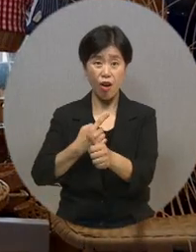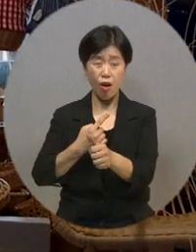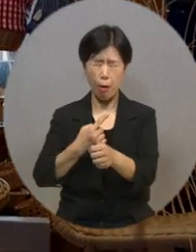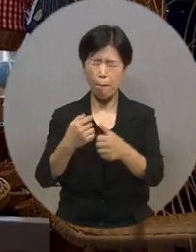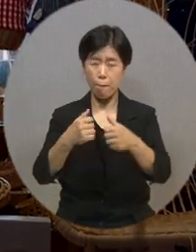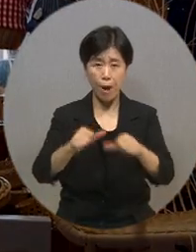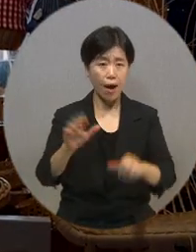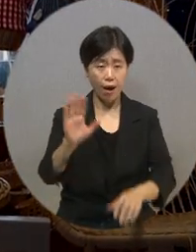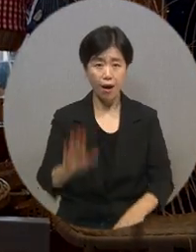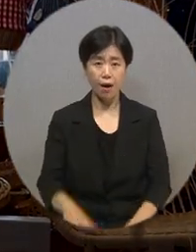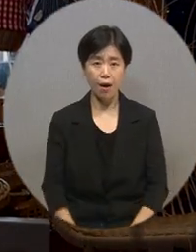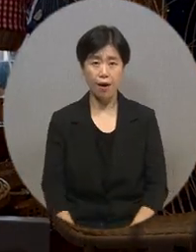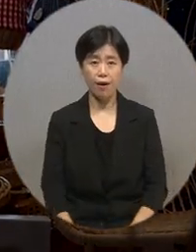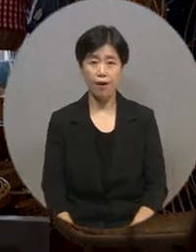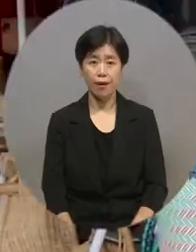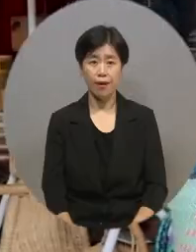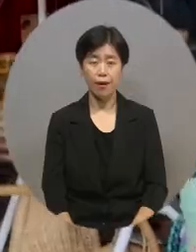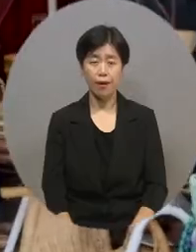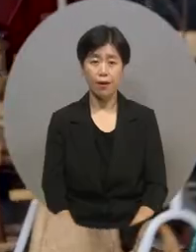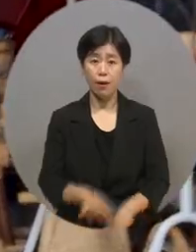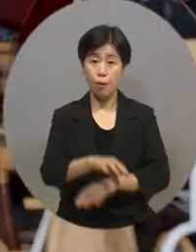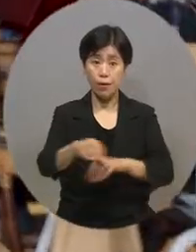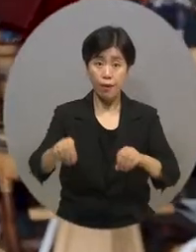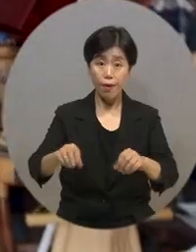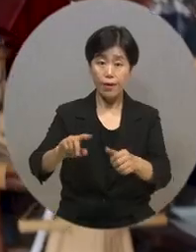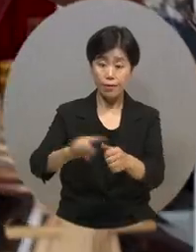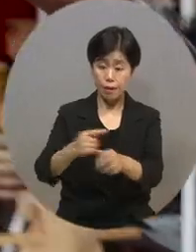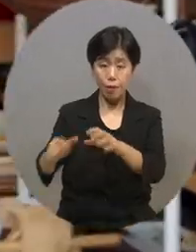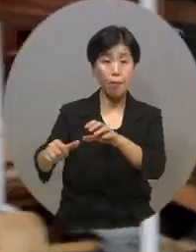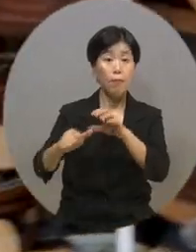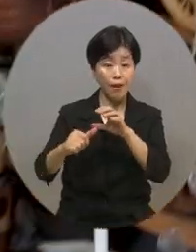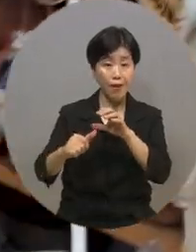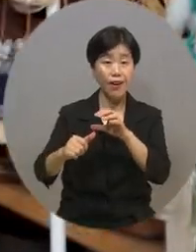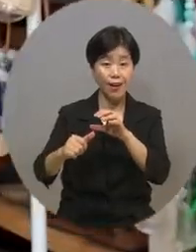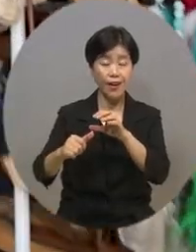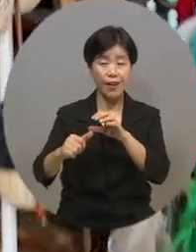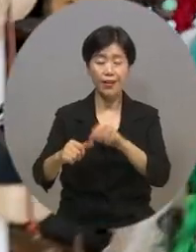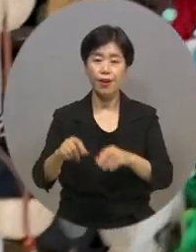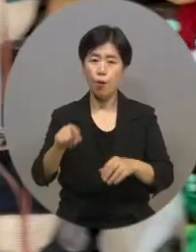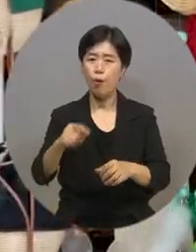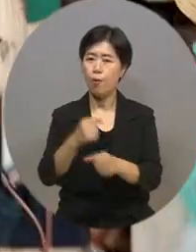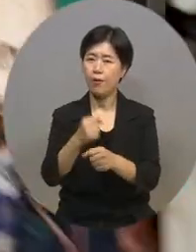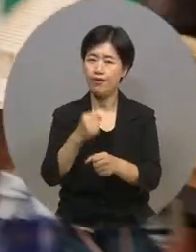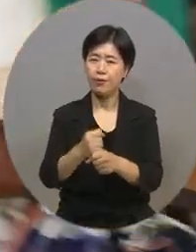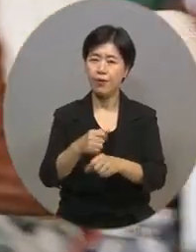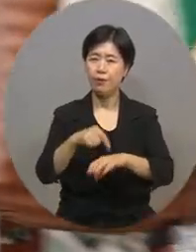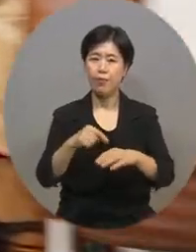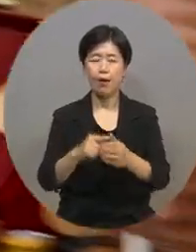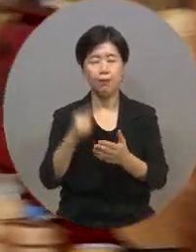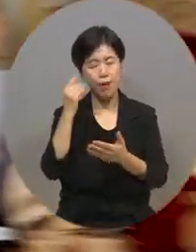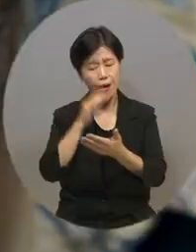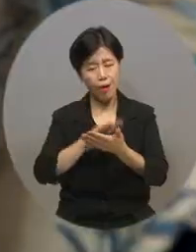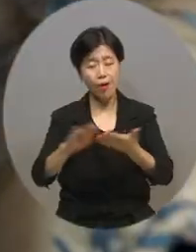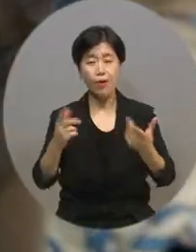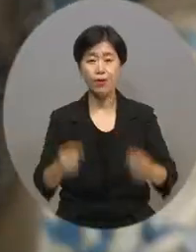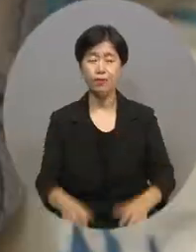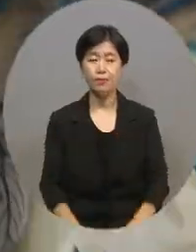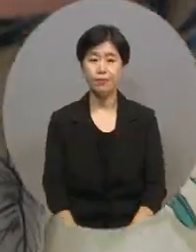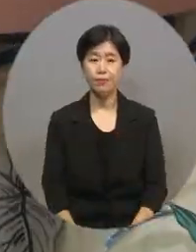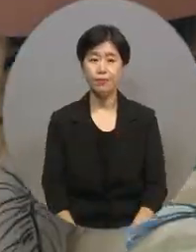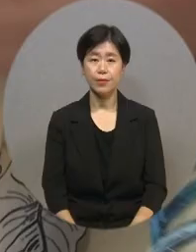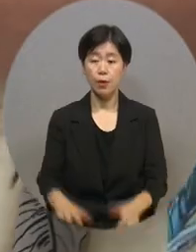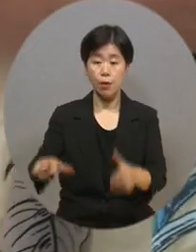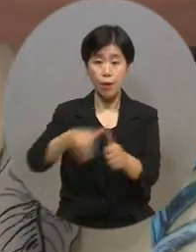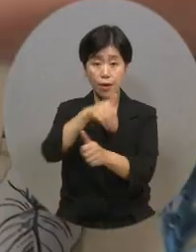살아온 현대인들의 치유는 아이러니하게도 자연에서 이루어집니다. 생태주의 정신을 가지고